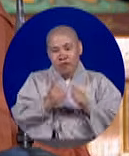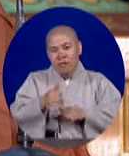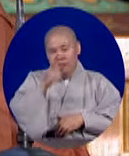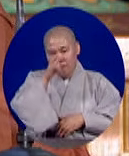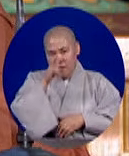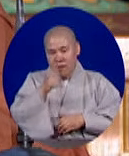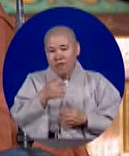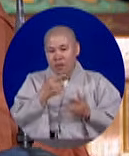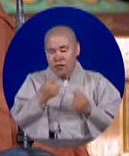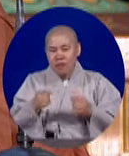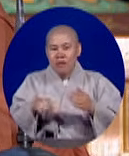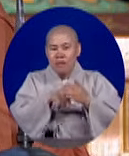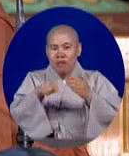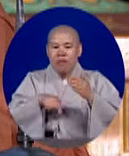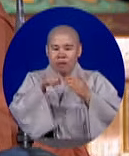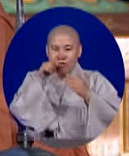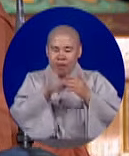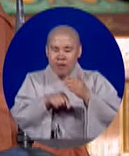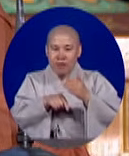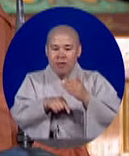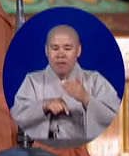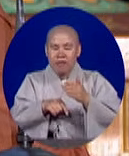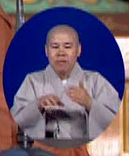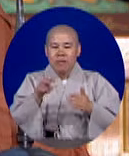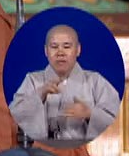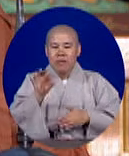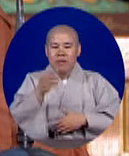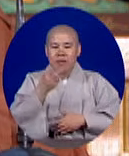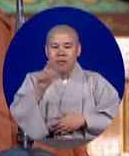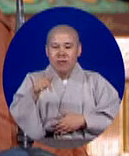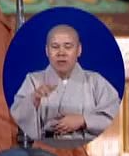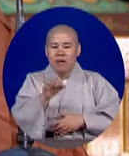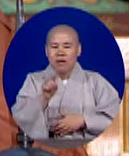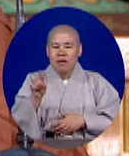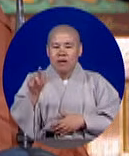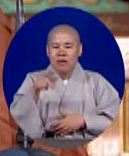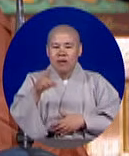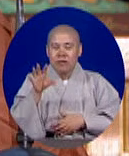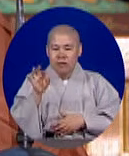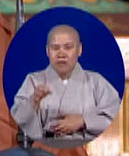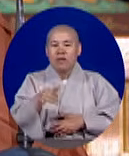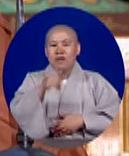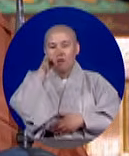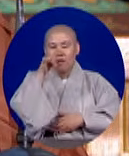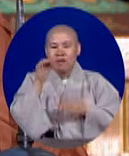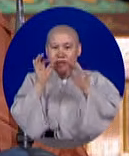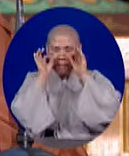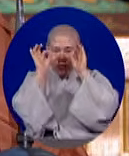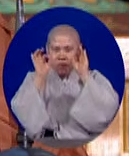그런 거예요. 그 속에 상나가정이 있는 걸 보는 게 그 중요해요.